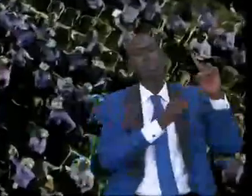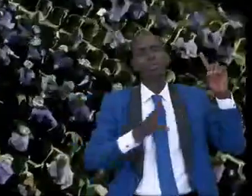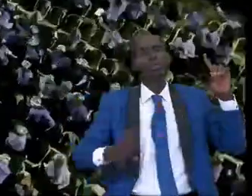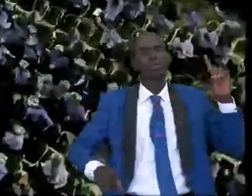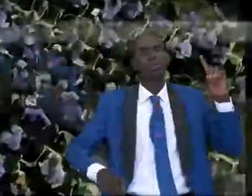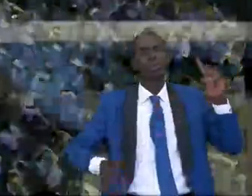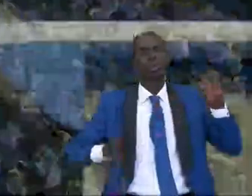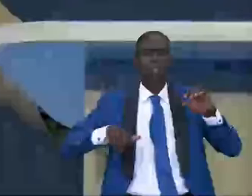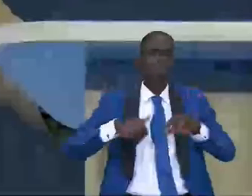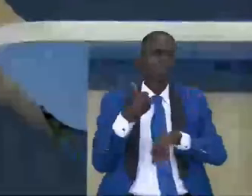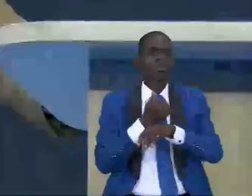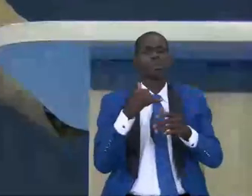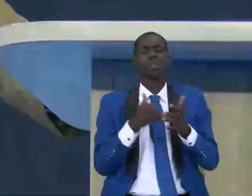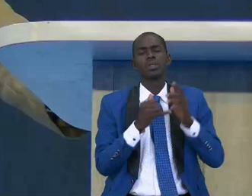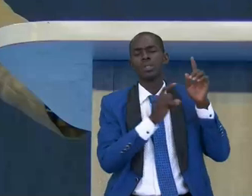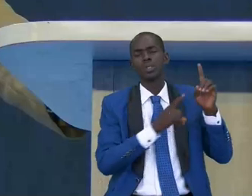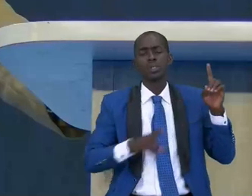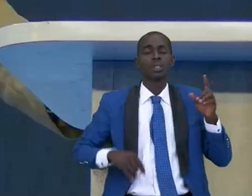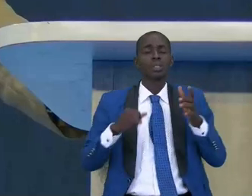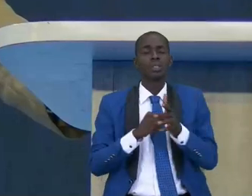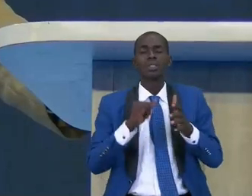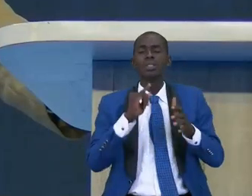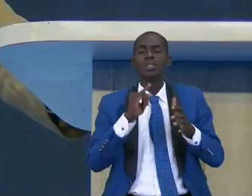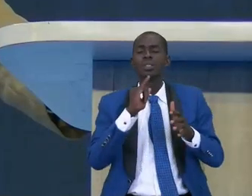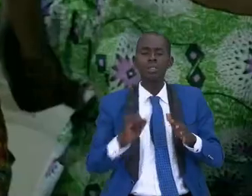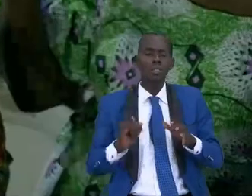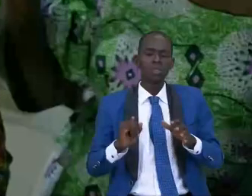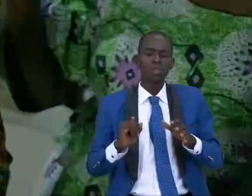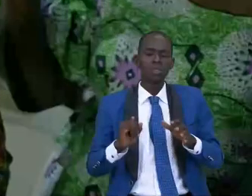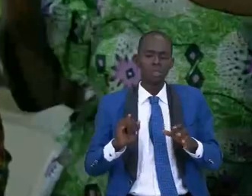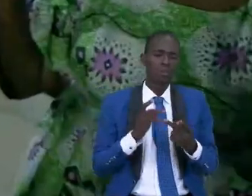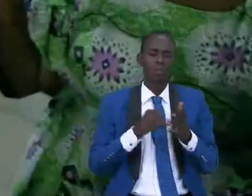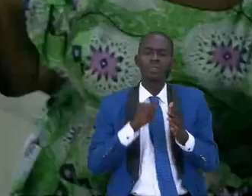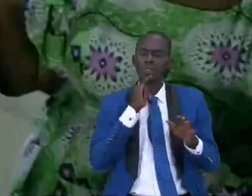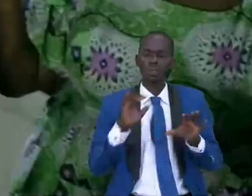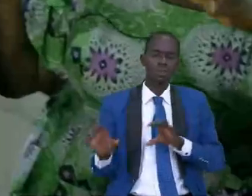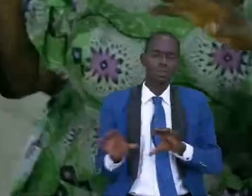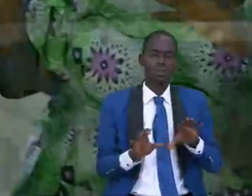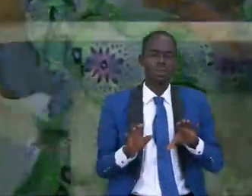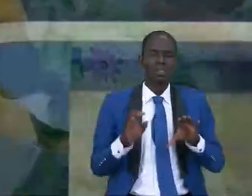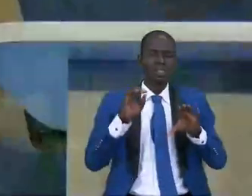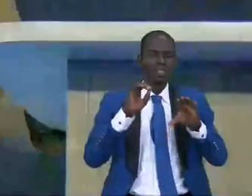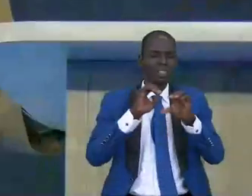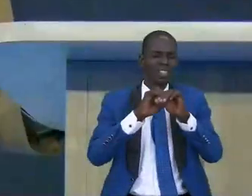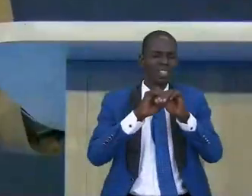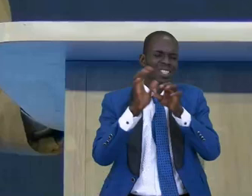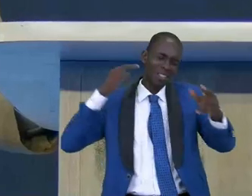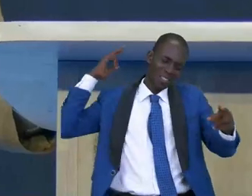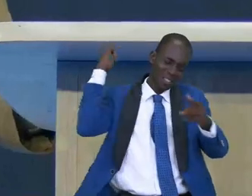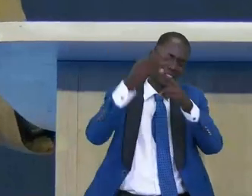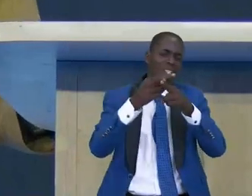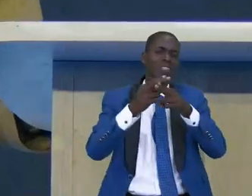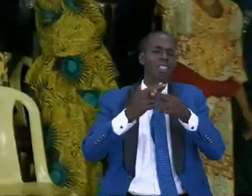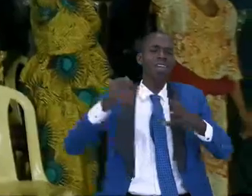sur tout le monde. Seigneur, confirme cela. C'est fait. Au nom de Jésus,